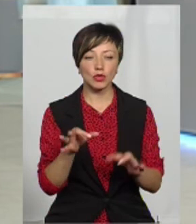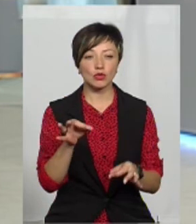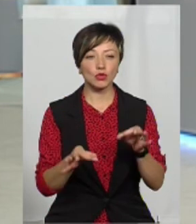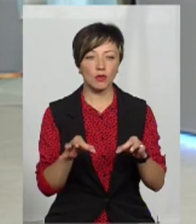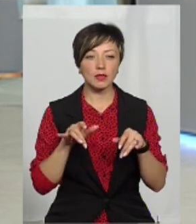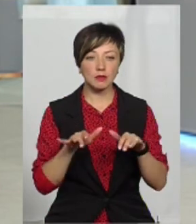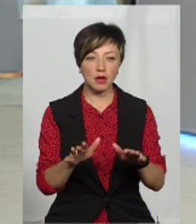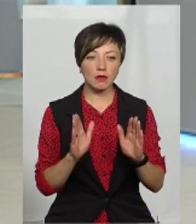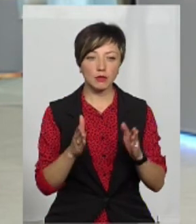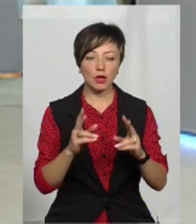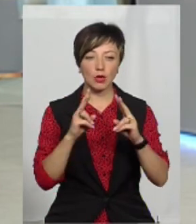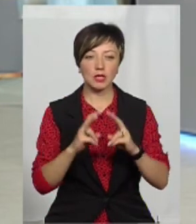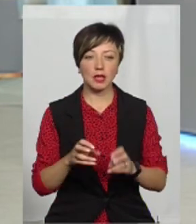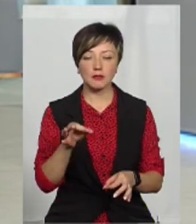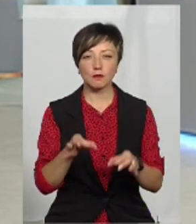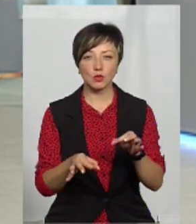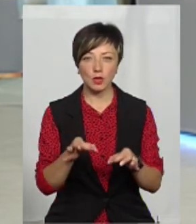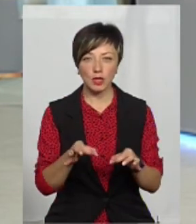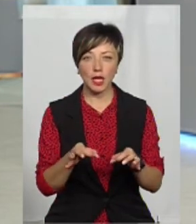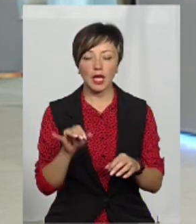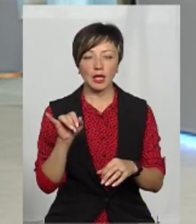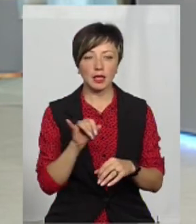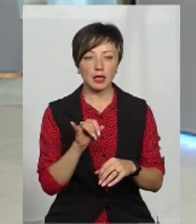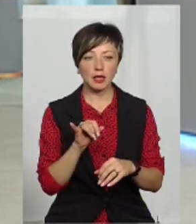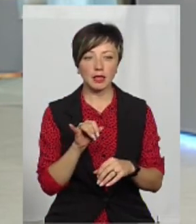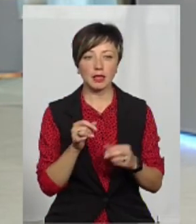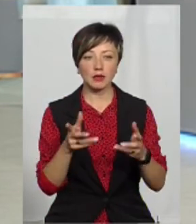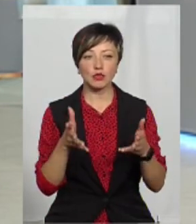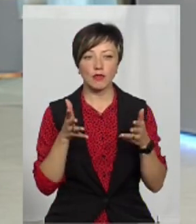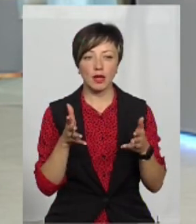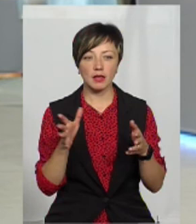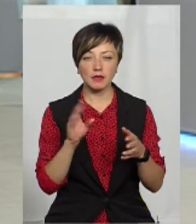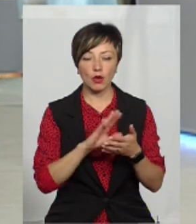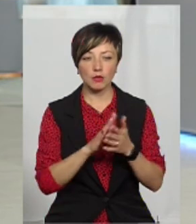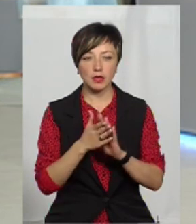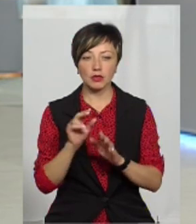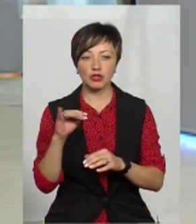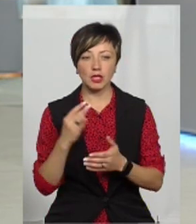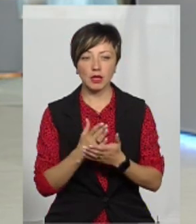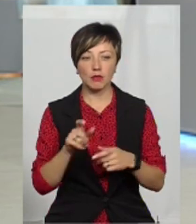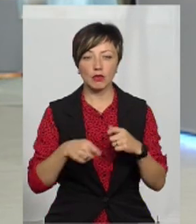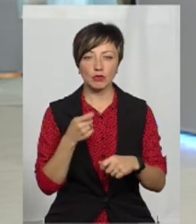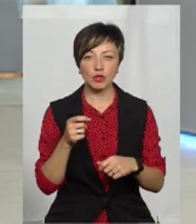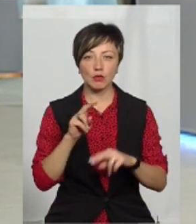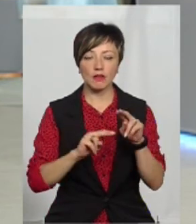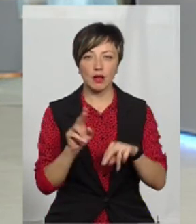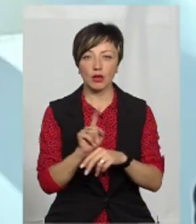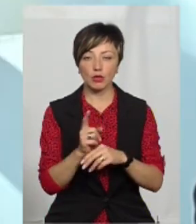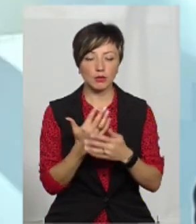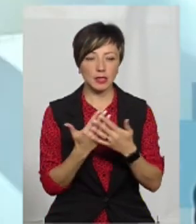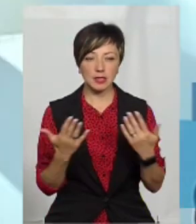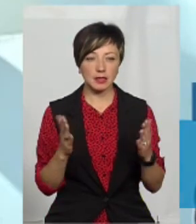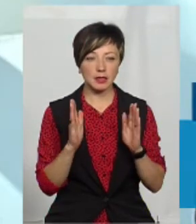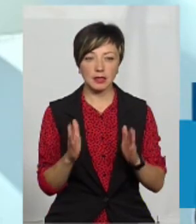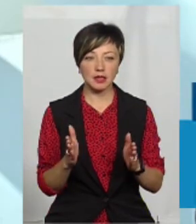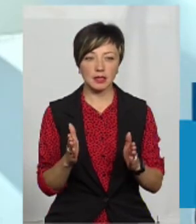справа, де це буде розглядатися у суді, і для з'ясування цих обставин, чи є порушення будівельних норм, адже вони є різні,